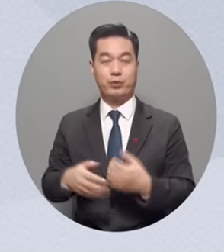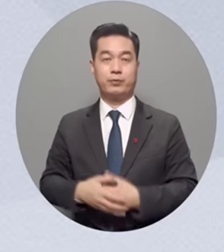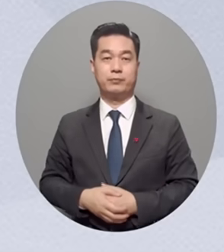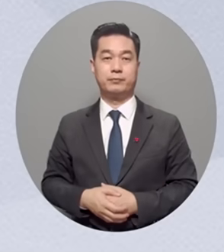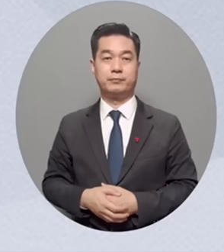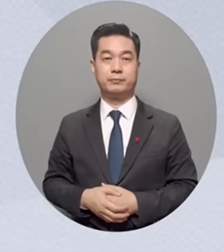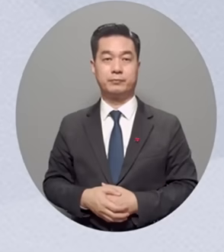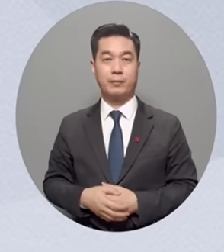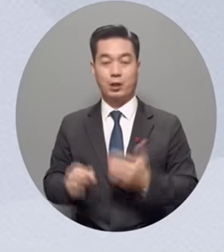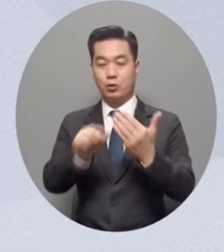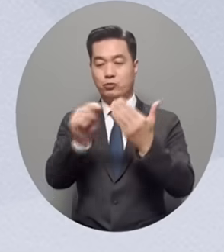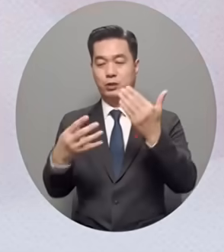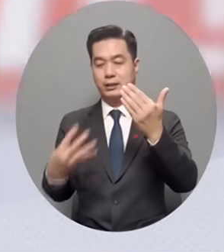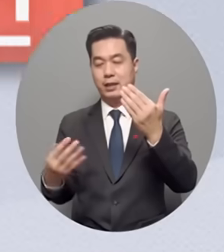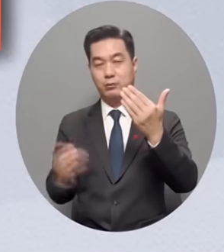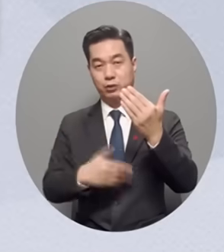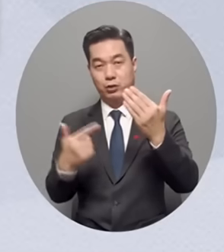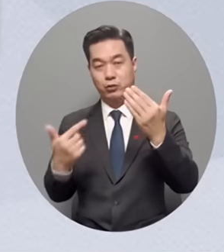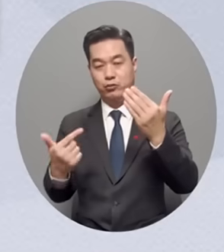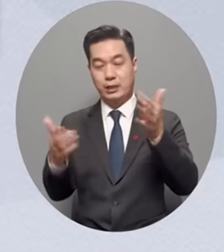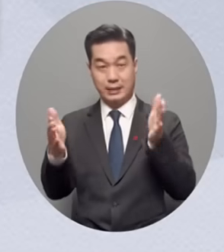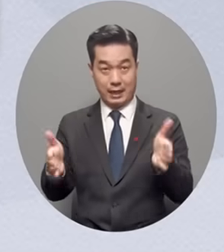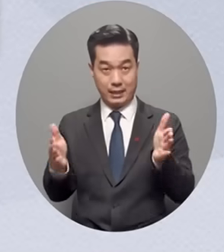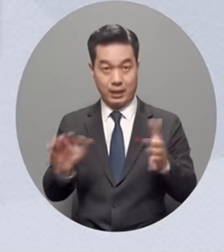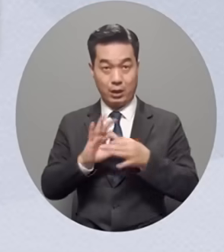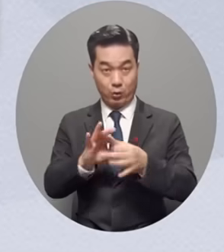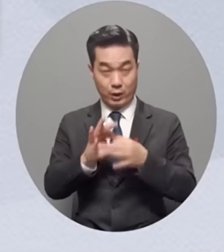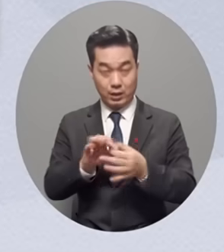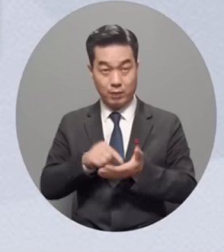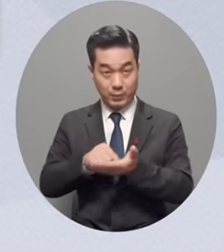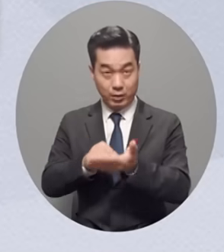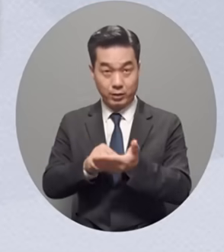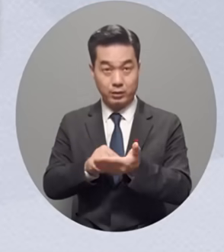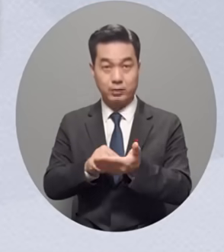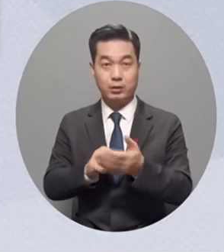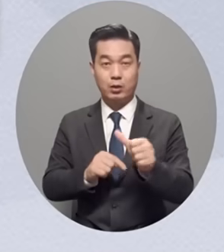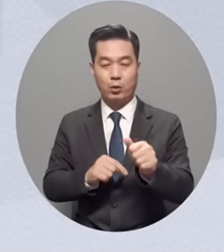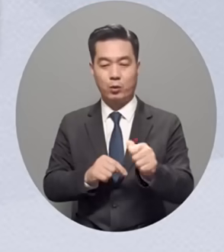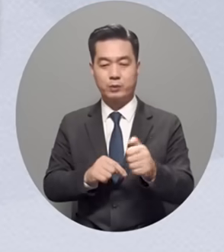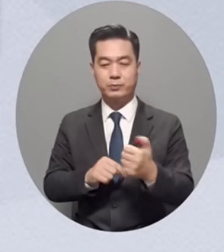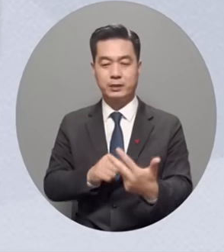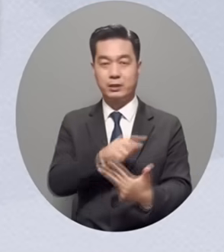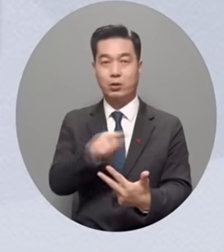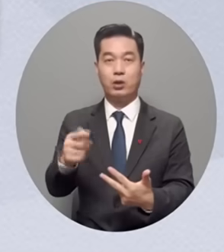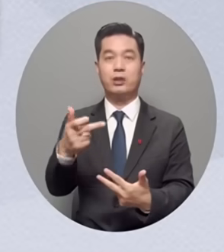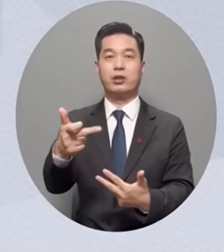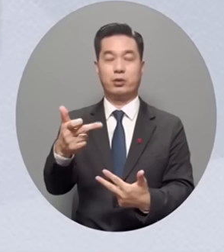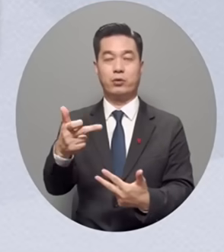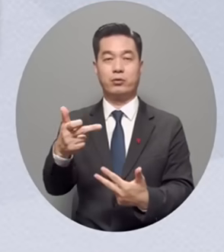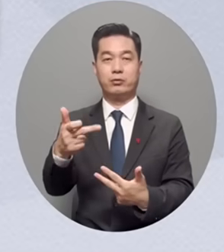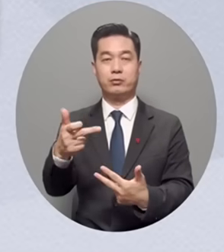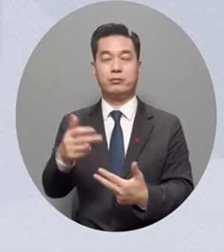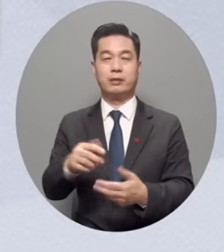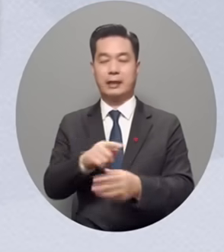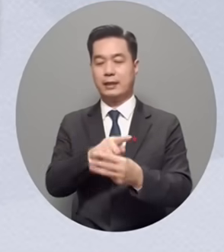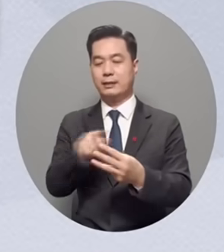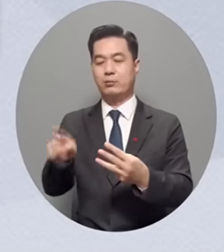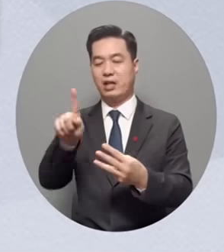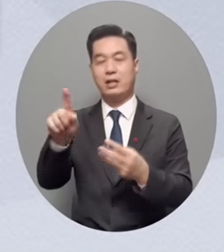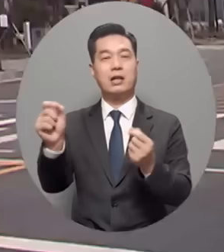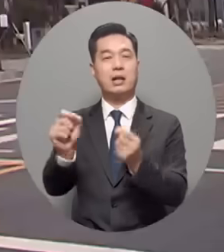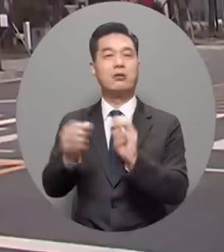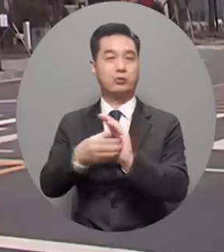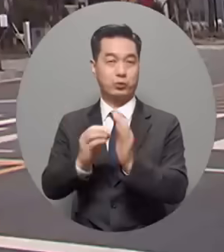이들이 9월 4일부터 6일 사이에 낸 관련 민원은 모두 17건, 관련 민원 57건 중 3분의 1에